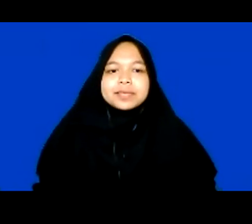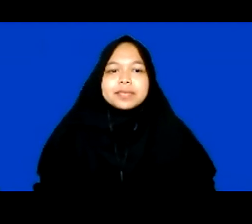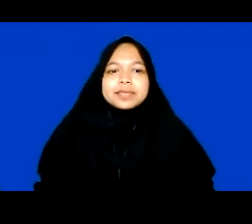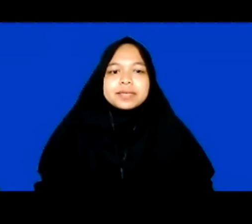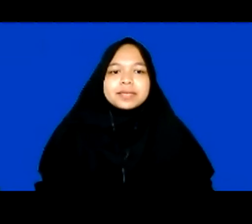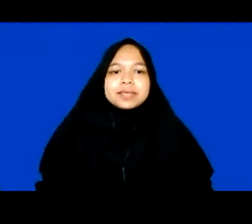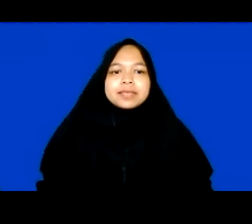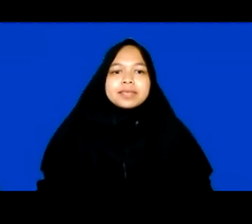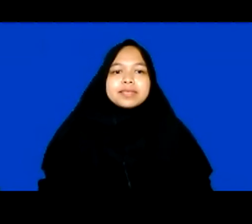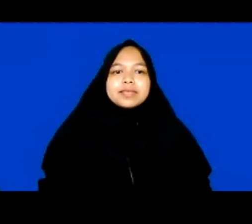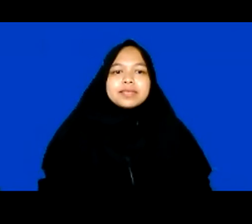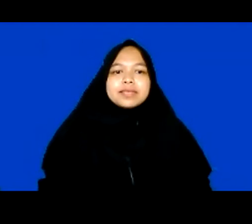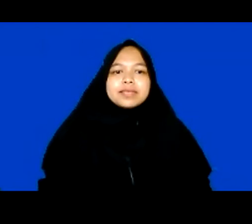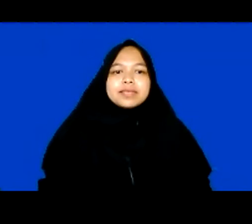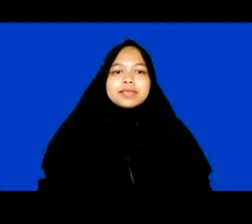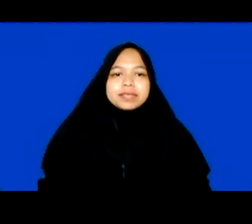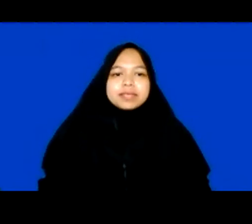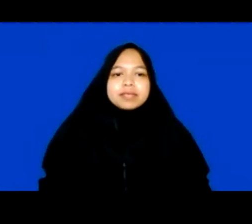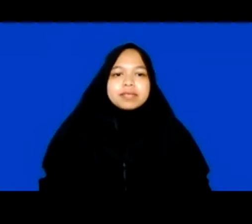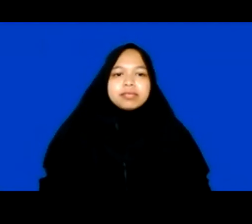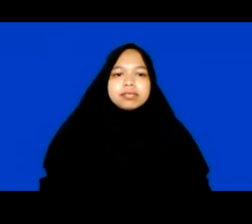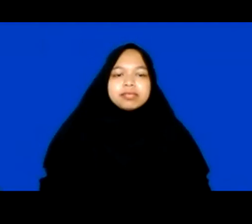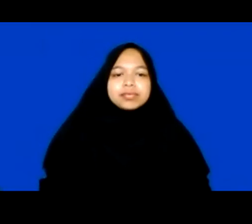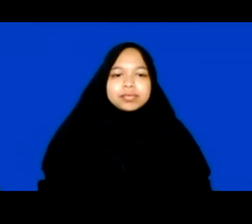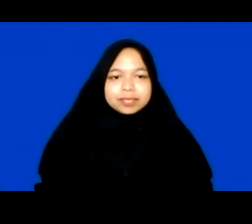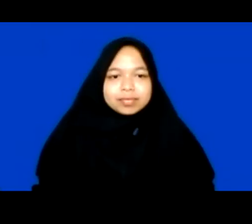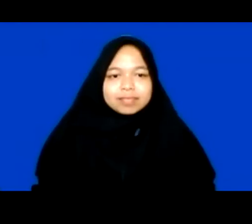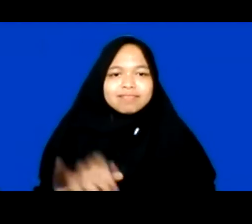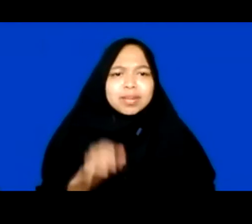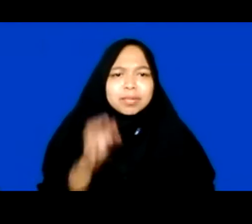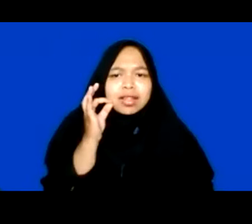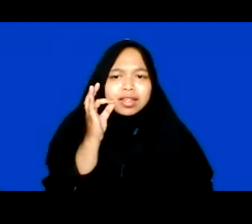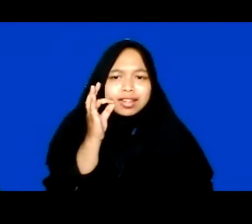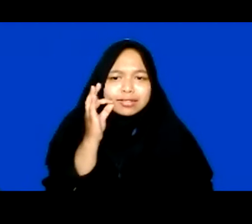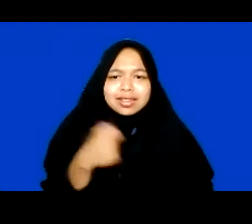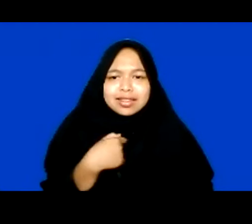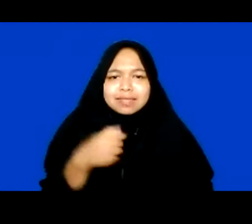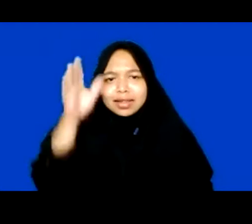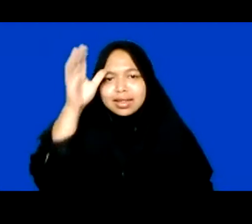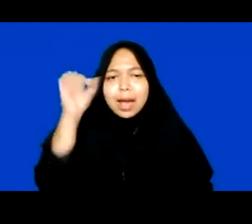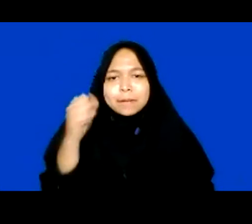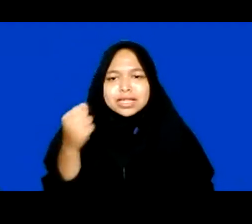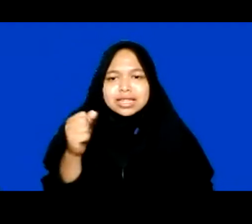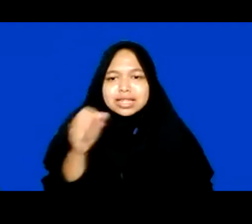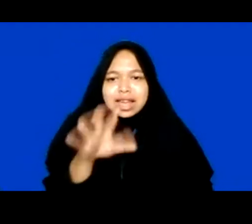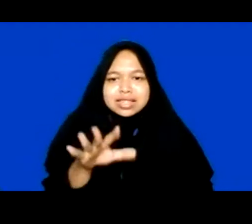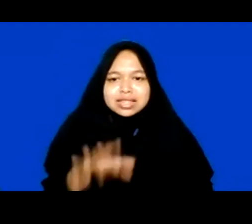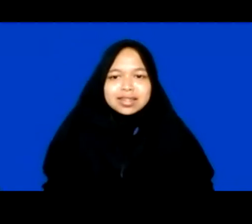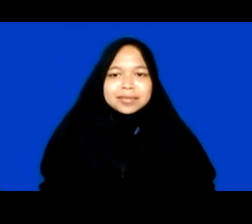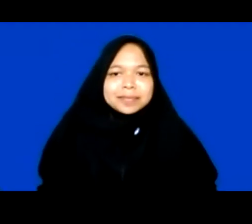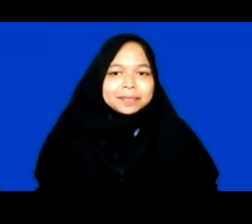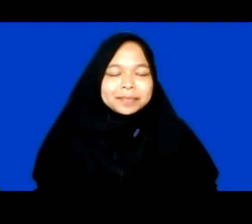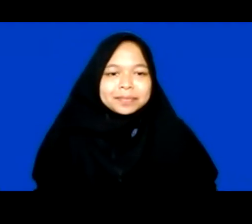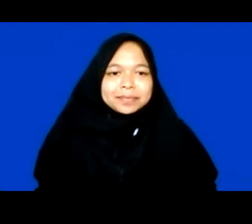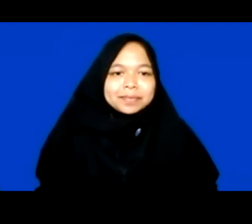izin-izinnya segala macam begitu kan. Jadi ya itu aja sih, saya minta maaf banget karena kita biasanya mengolah kulit yang sudah ready,